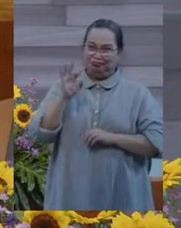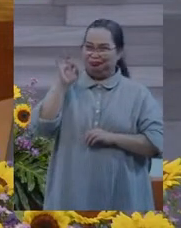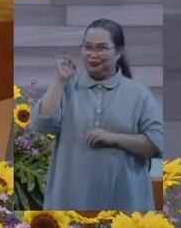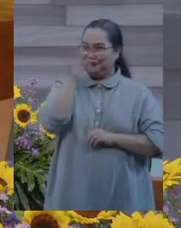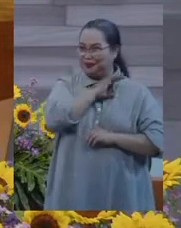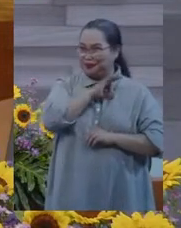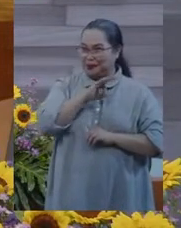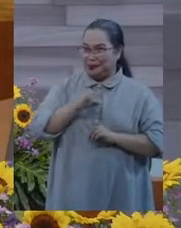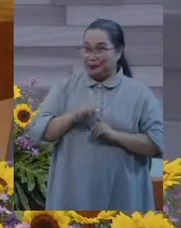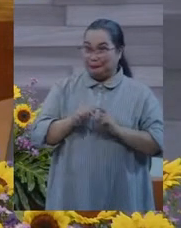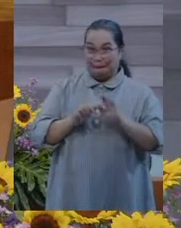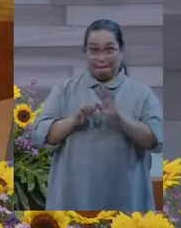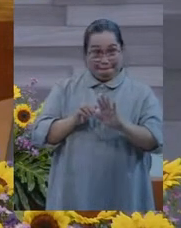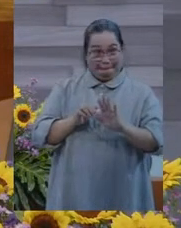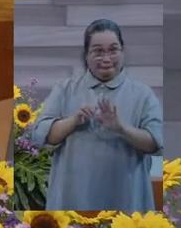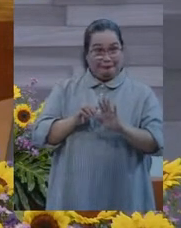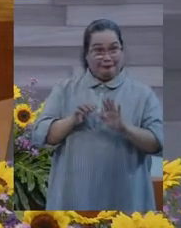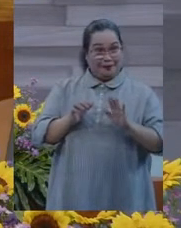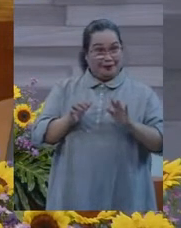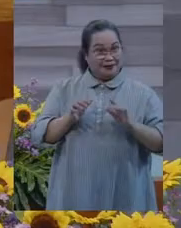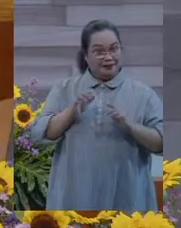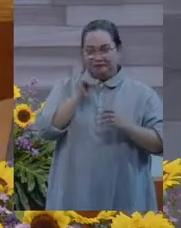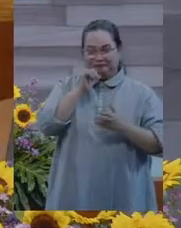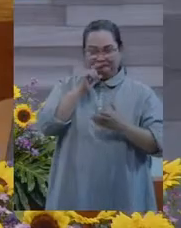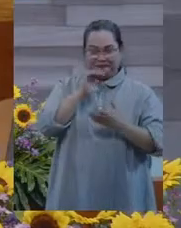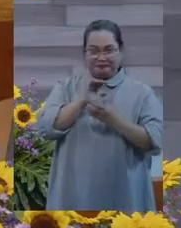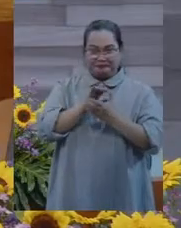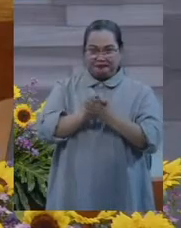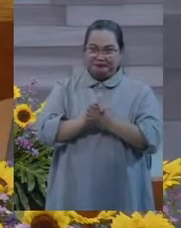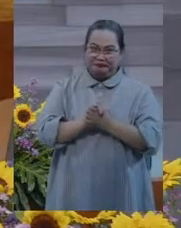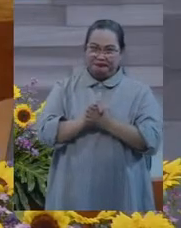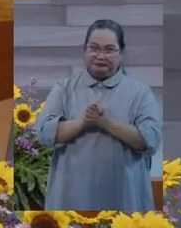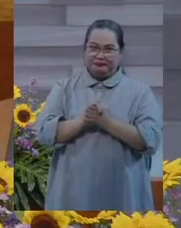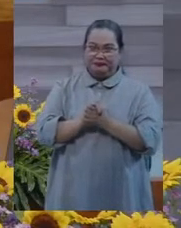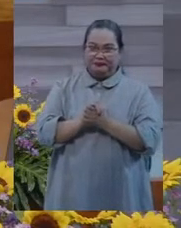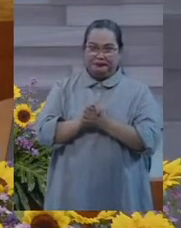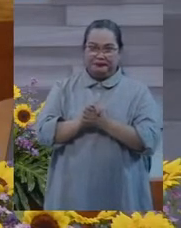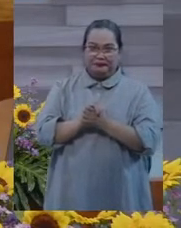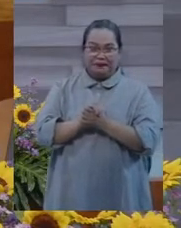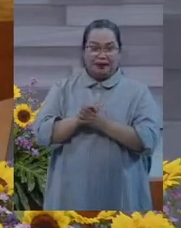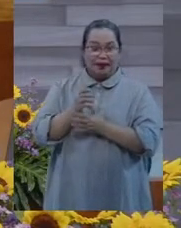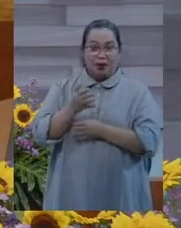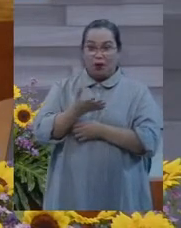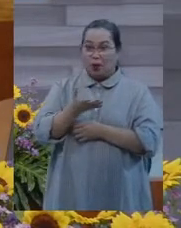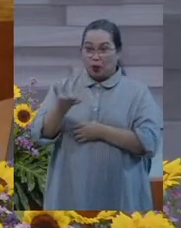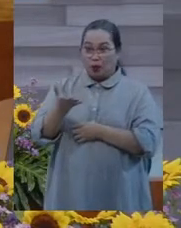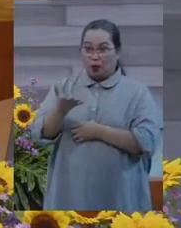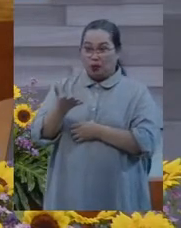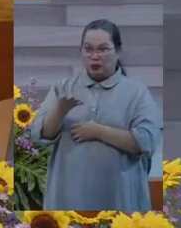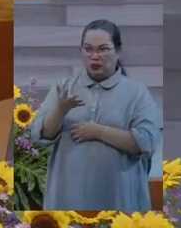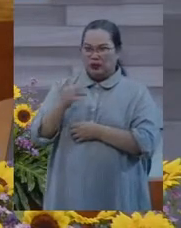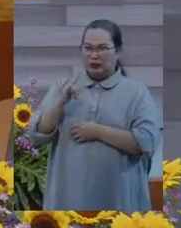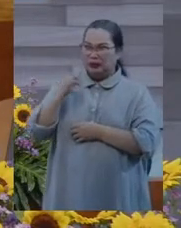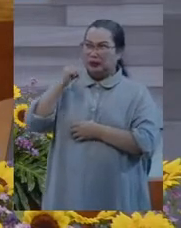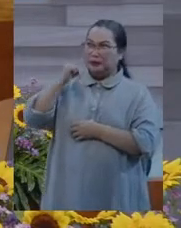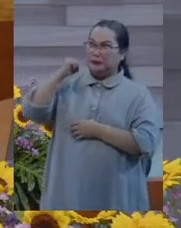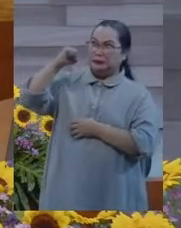Ang kanilang kawalan ng pananampalataya, ang kanilang